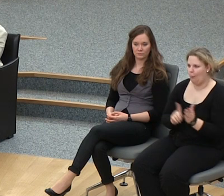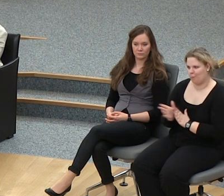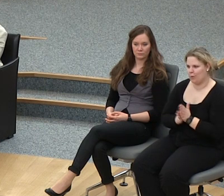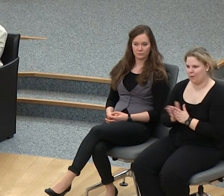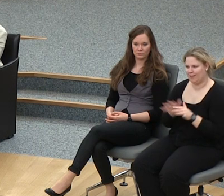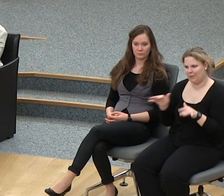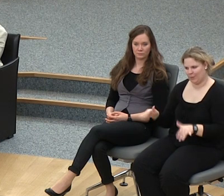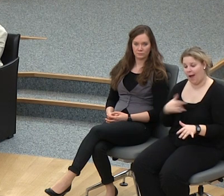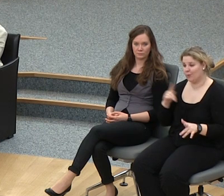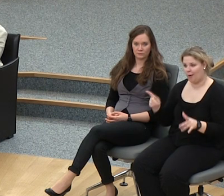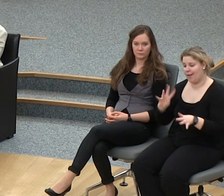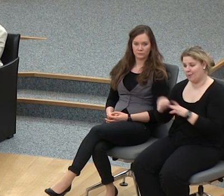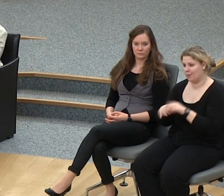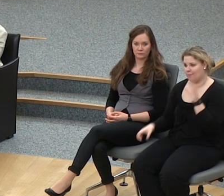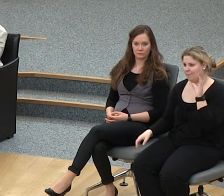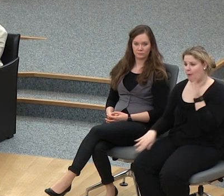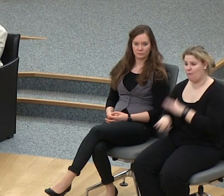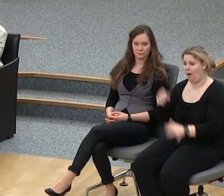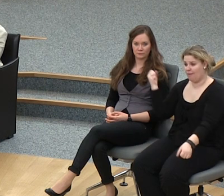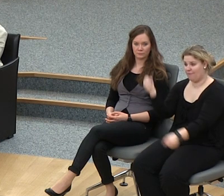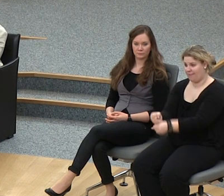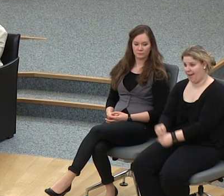Inklusion erreicht sein. Ich habe da